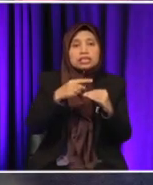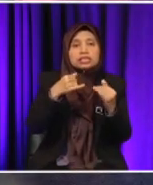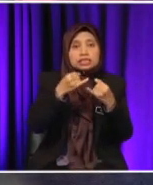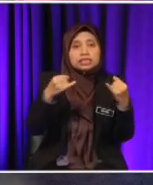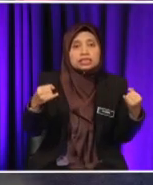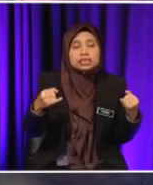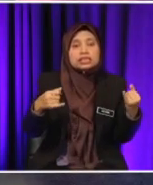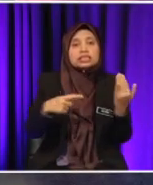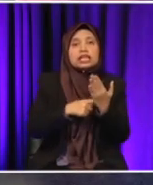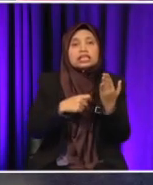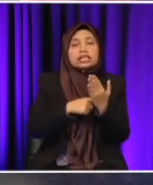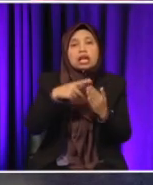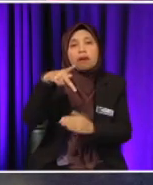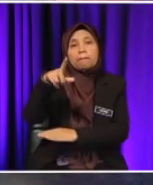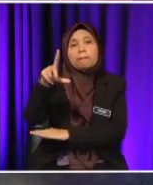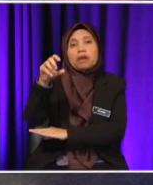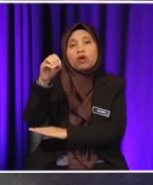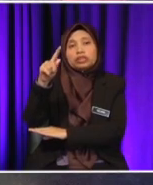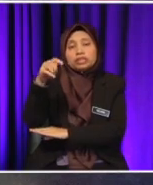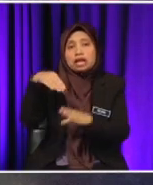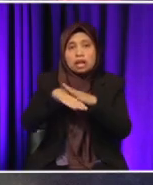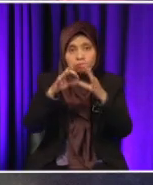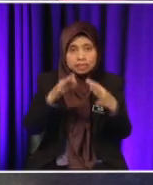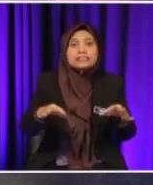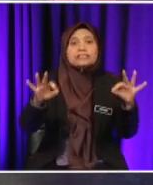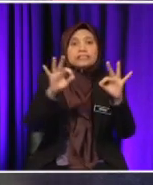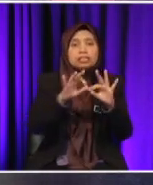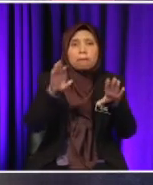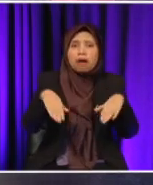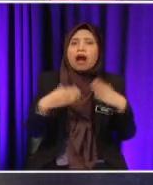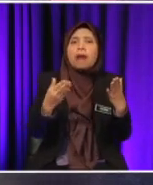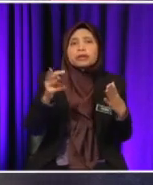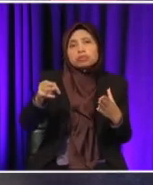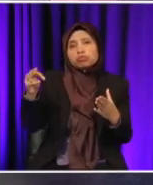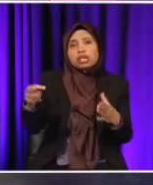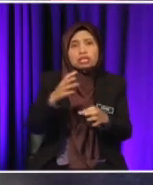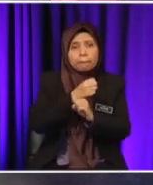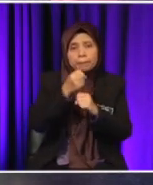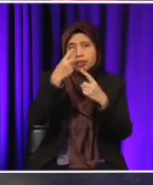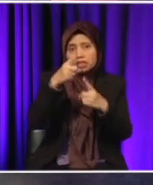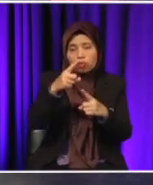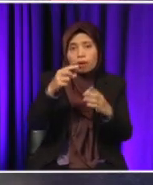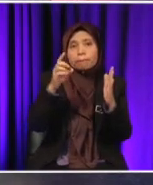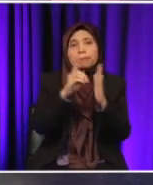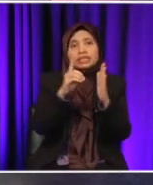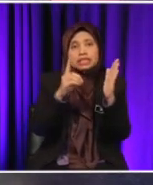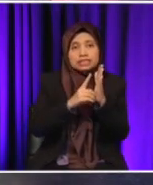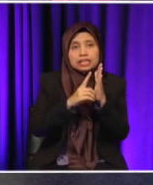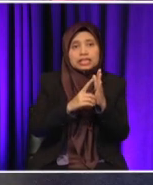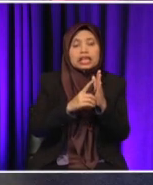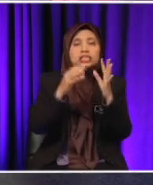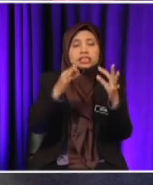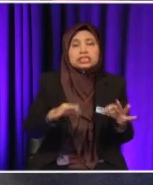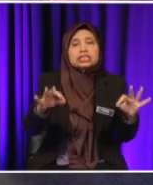teknik Vlog yang ada dalam sebuah cerpen dan bagaimana murid-murid sendiri dapat menjawab berdasarkan cerpen